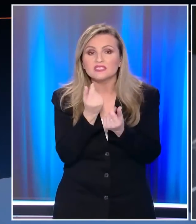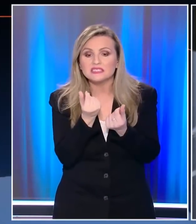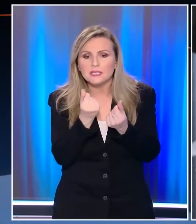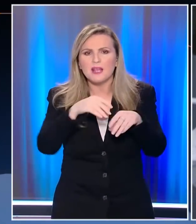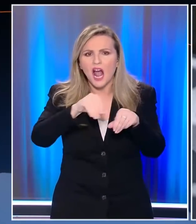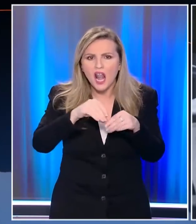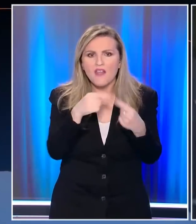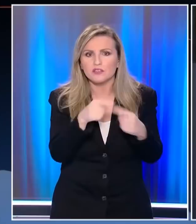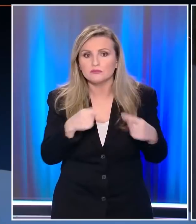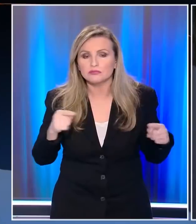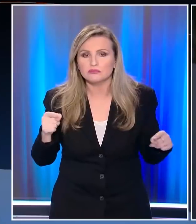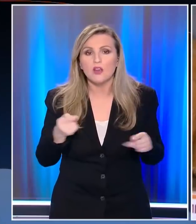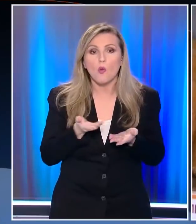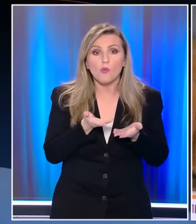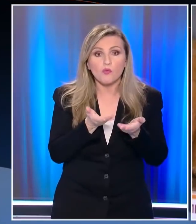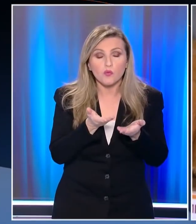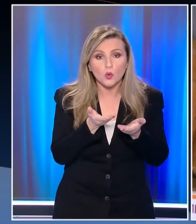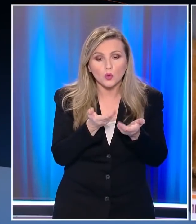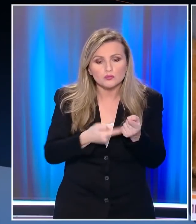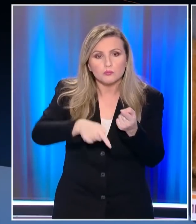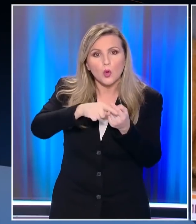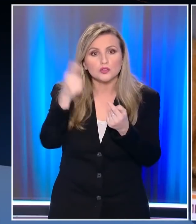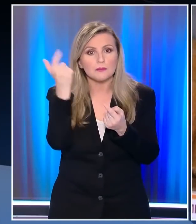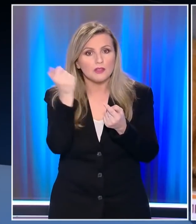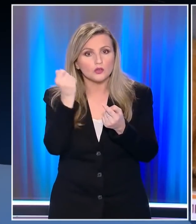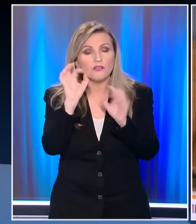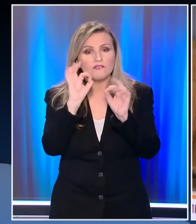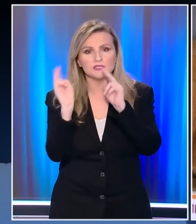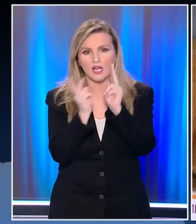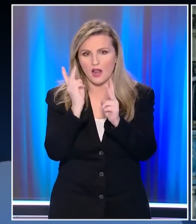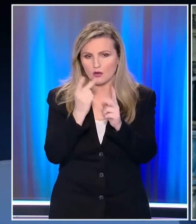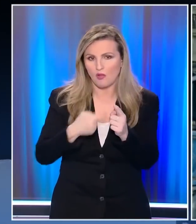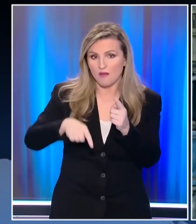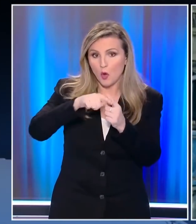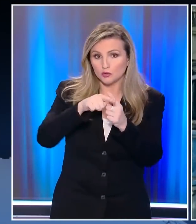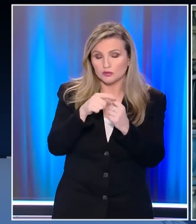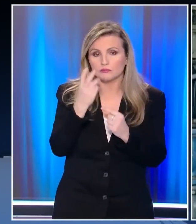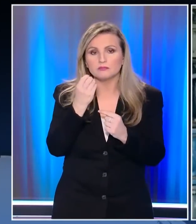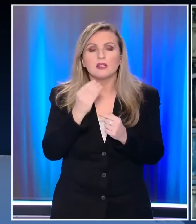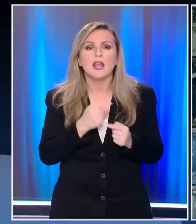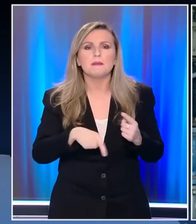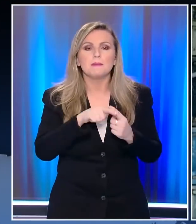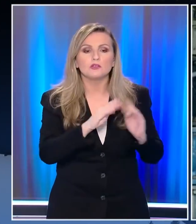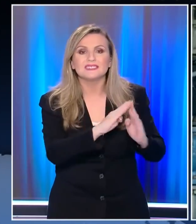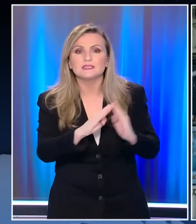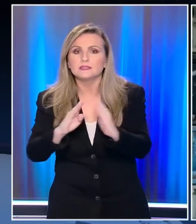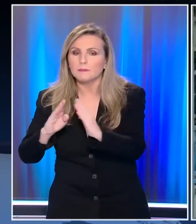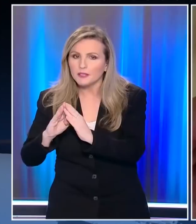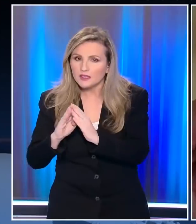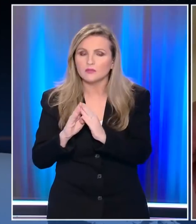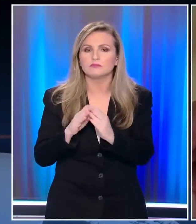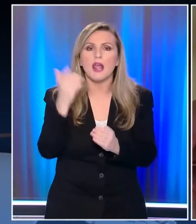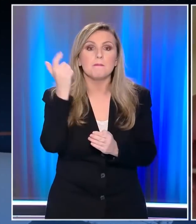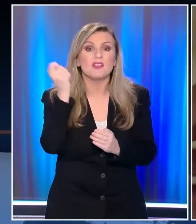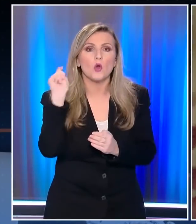πάντως, προβλέπεται και επιπλέον επιδότηση 30% στο φυσικό αέριο, ενώ για τα νοικοκυριά, όπως σημείωσε ο Υπουργός Ενέργειας Κώστας Κρέκας,